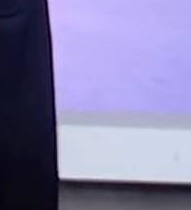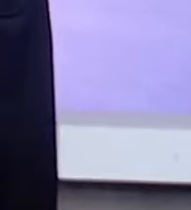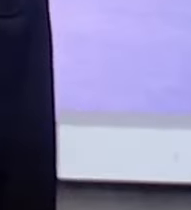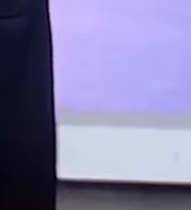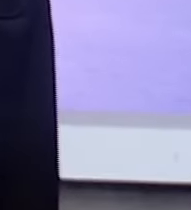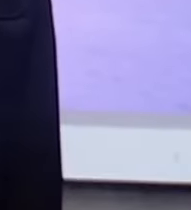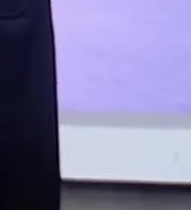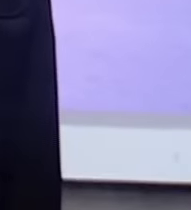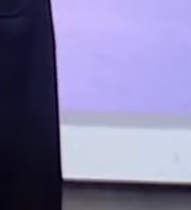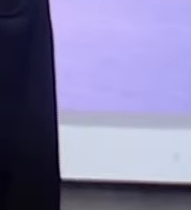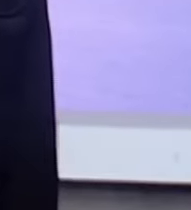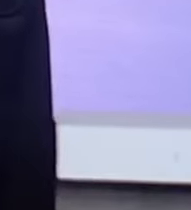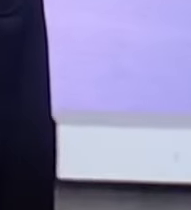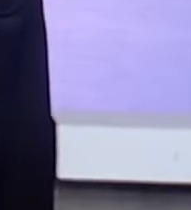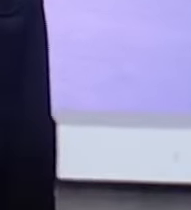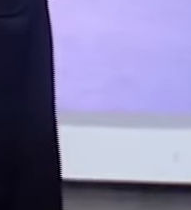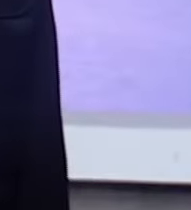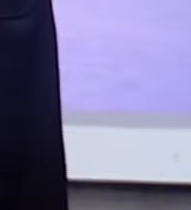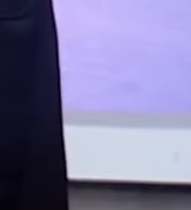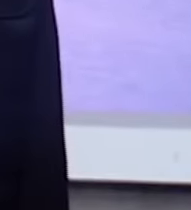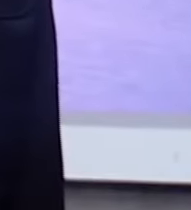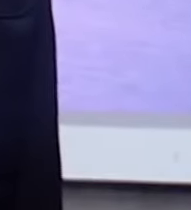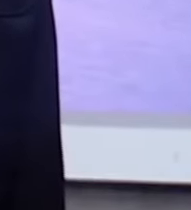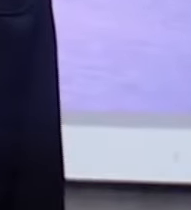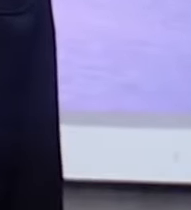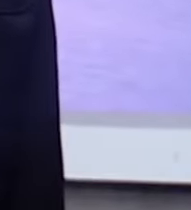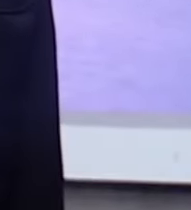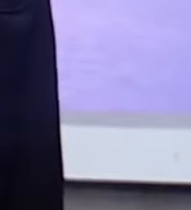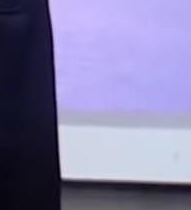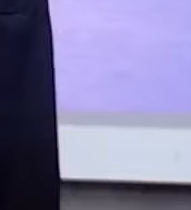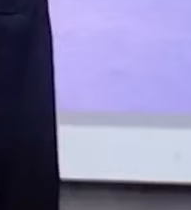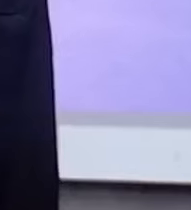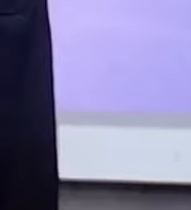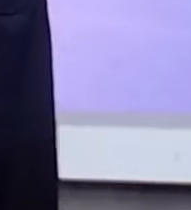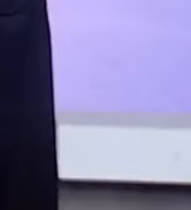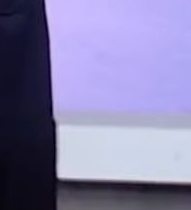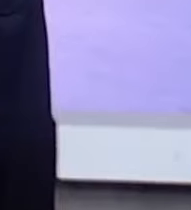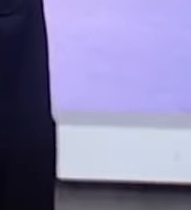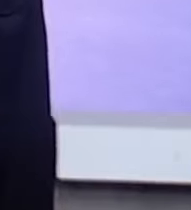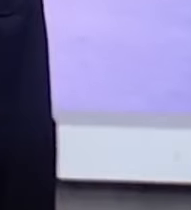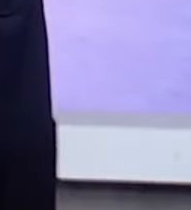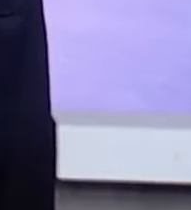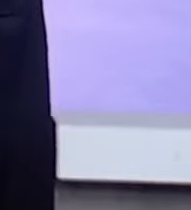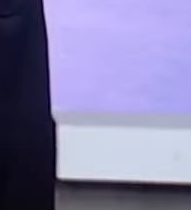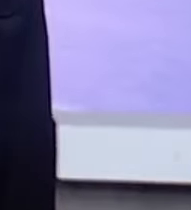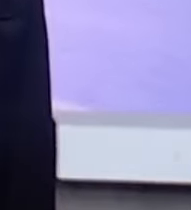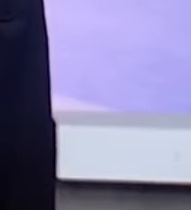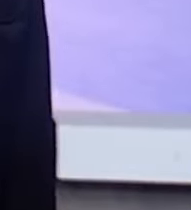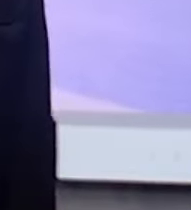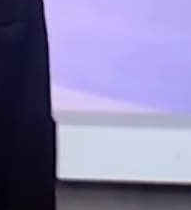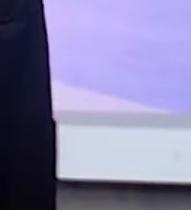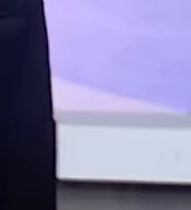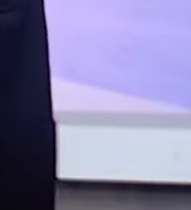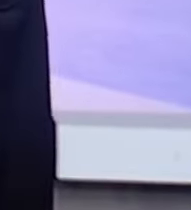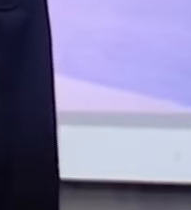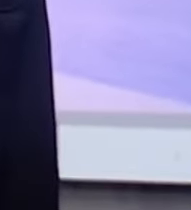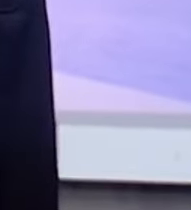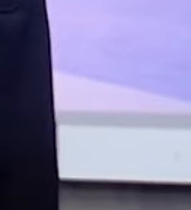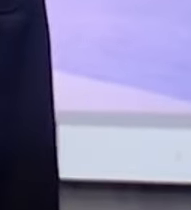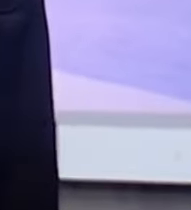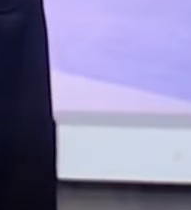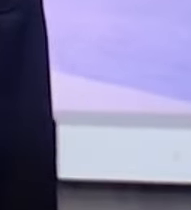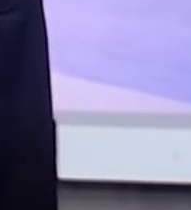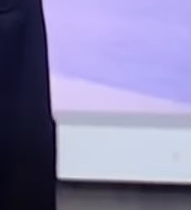Mga kapuso, sama-sama tayong maging saksi. Mag-subscribe sa GMA Integrated News sa YouTube at para sa mga kapuso abroad,